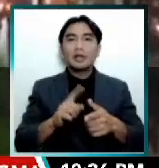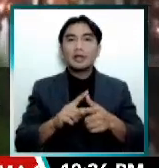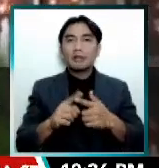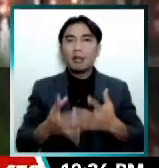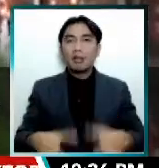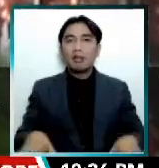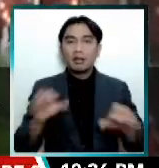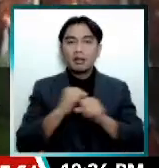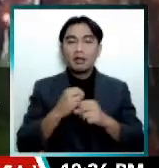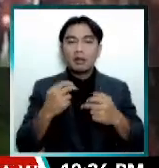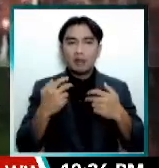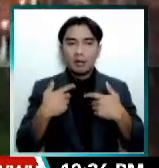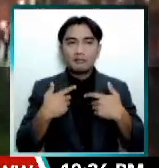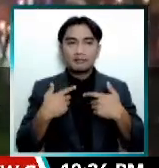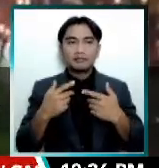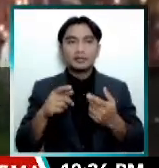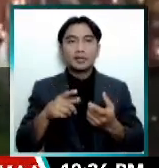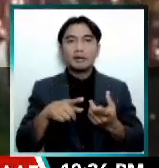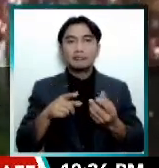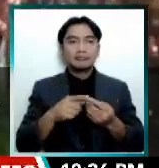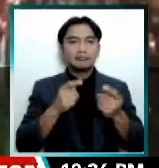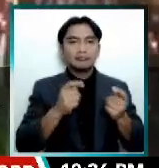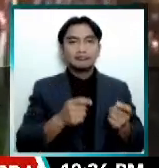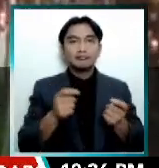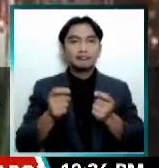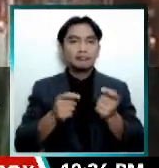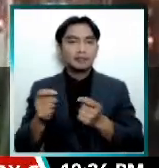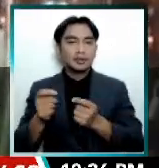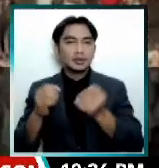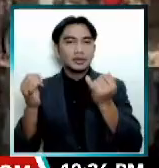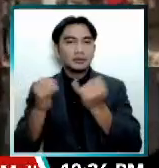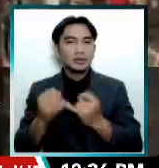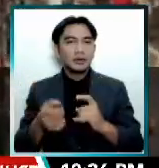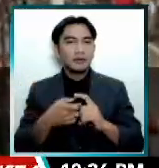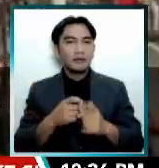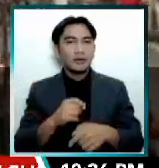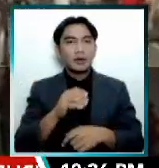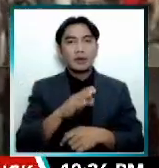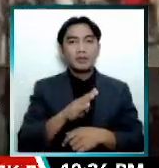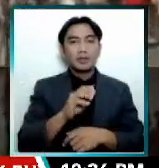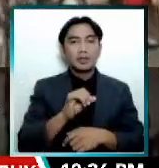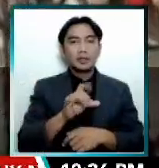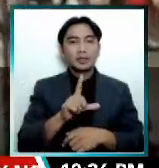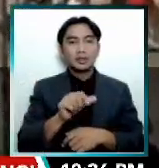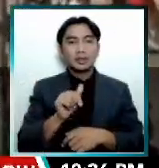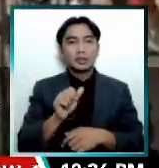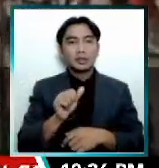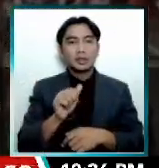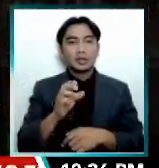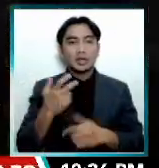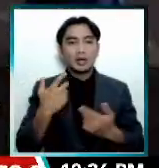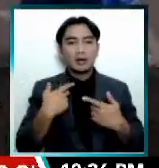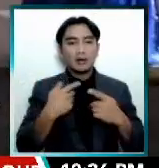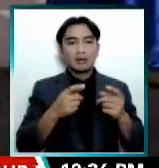ang traslasyon o paglilipat ng mga imahe mula Basilica sa Cebu City papuntang Mandaue City.